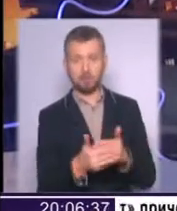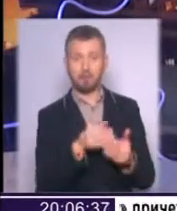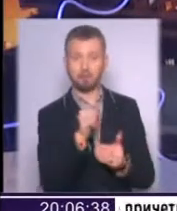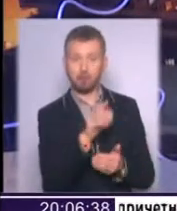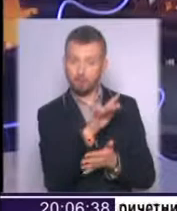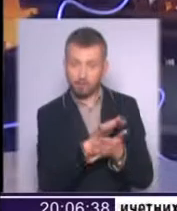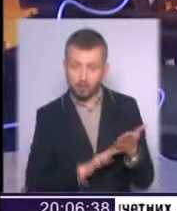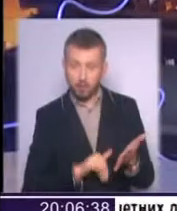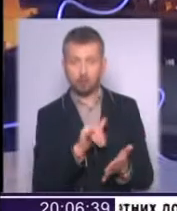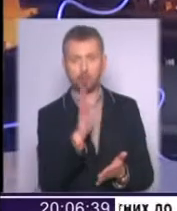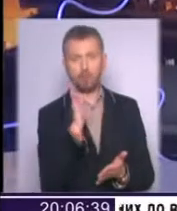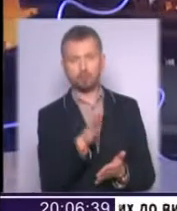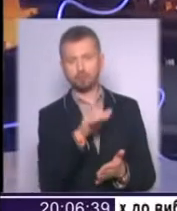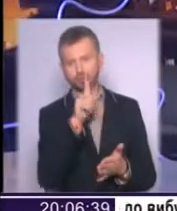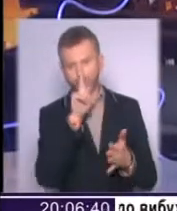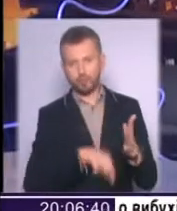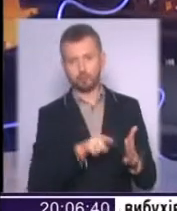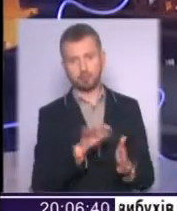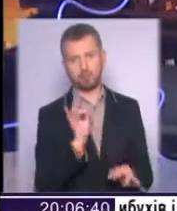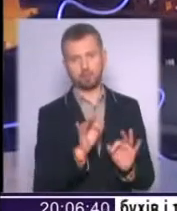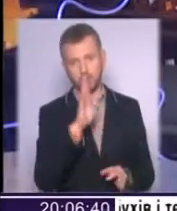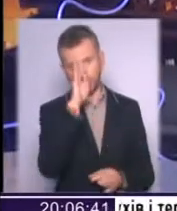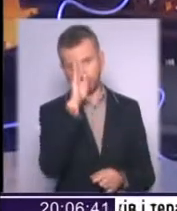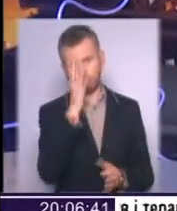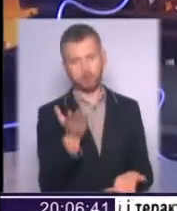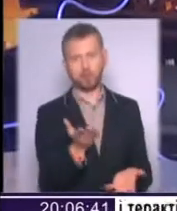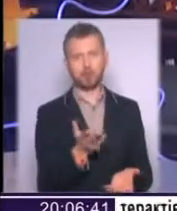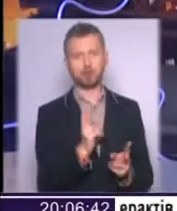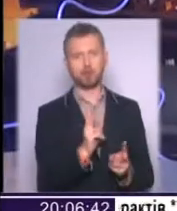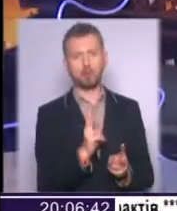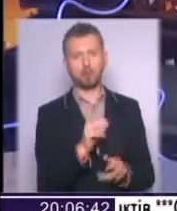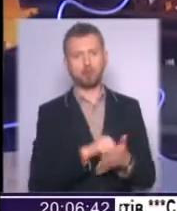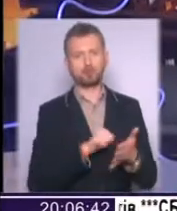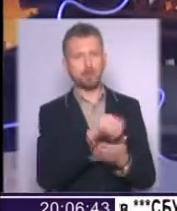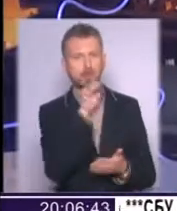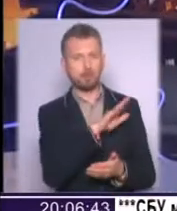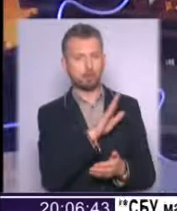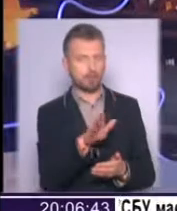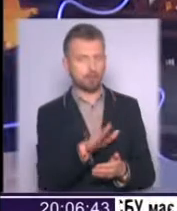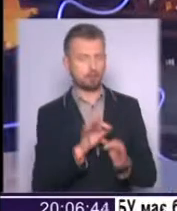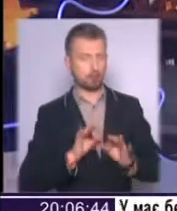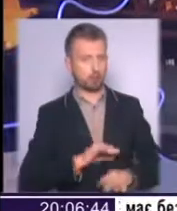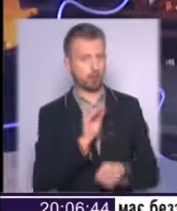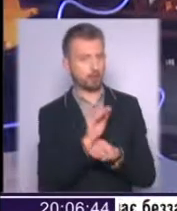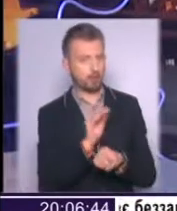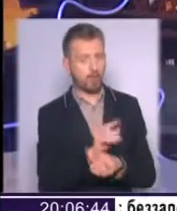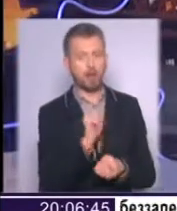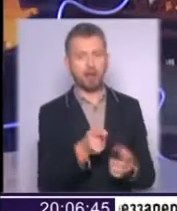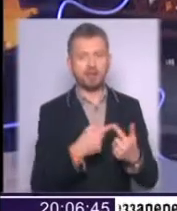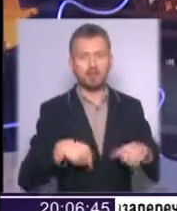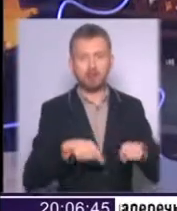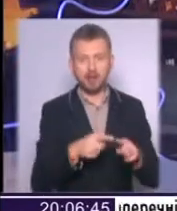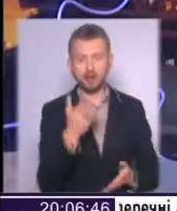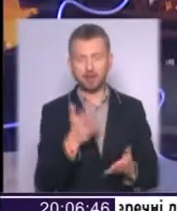буде ціла індульгенція, він буде нормальний хлопець, якого через непрофесійність прокуратури звинуватила. Але фракція,